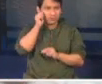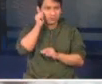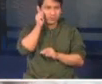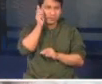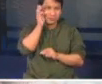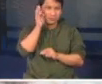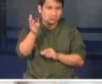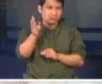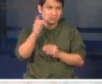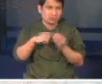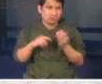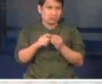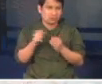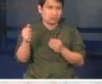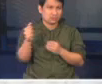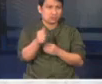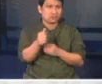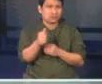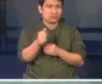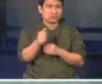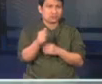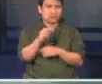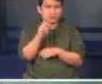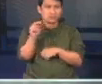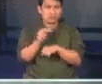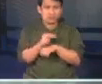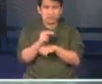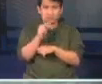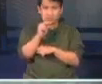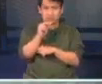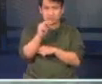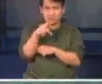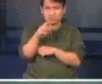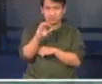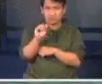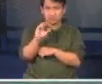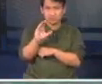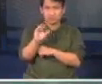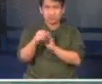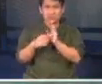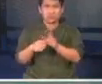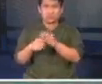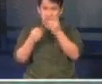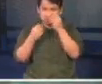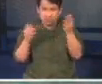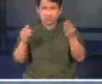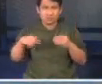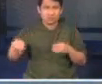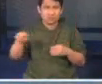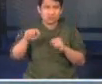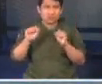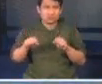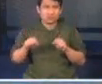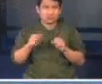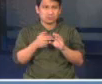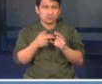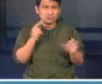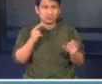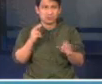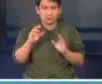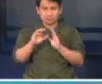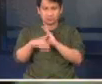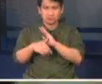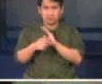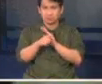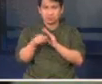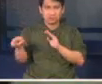Brosas ang mga hakbang ng National Task Force to End Local Communist Armed Conflict para ma-disqualify sa COMELEC ang